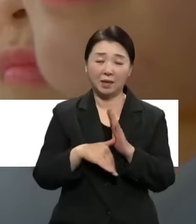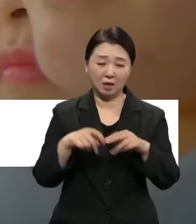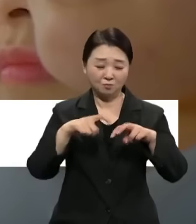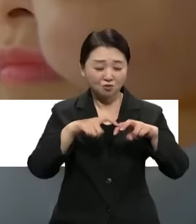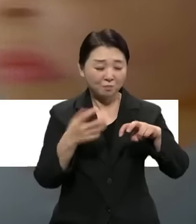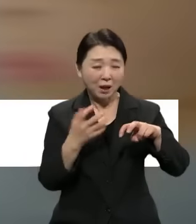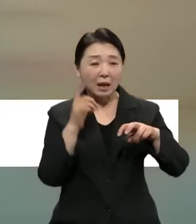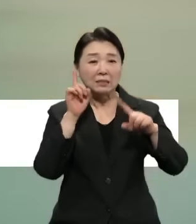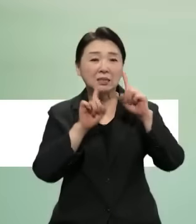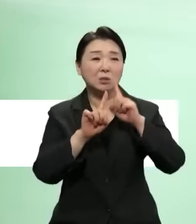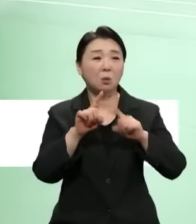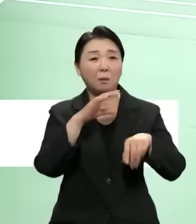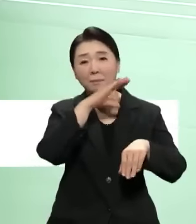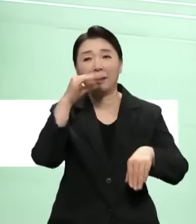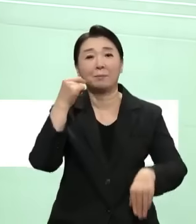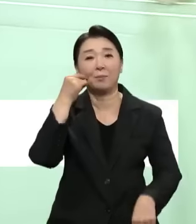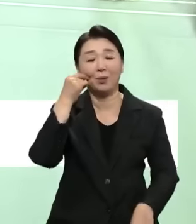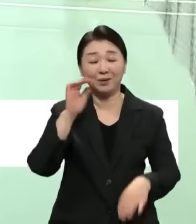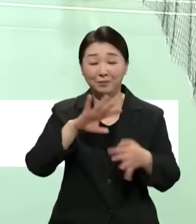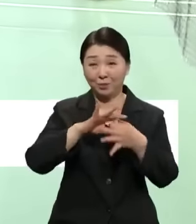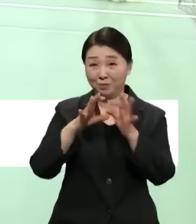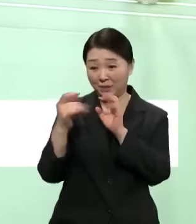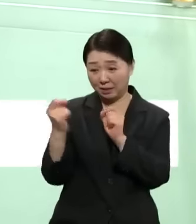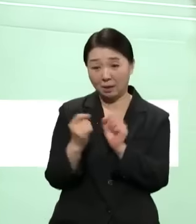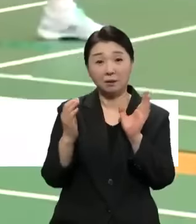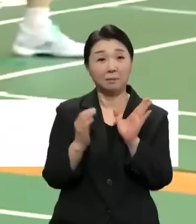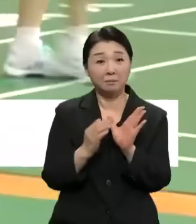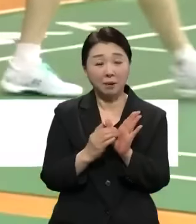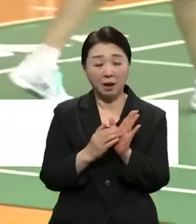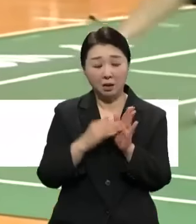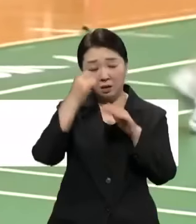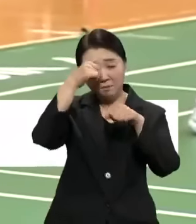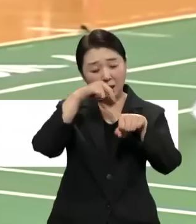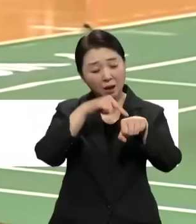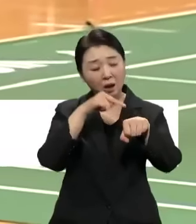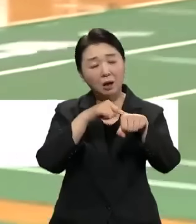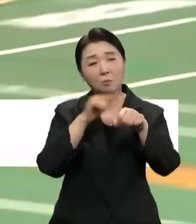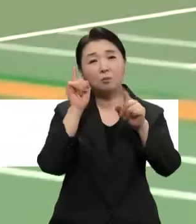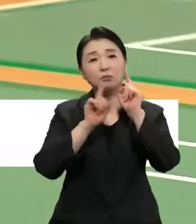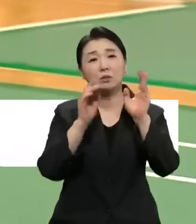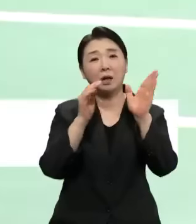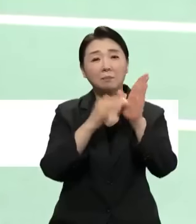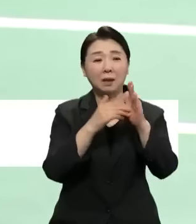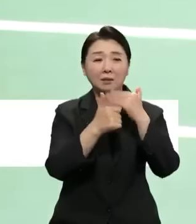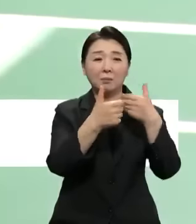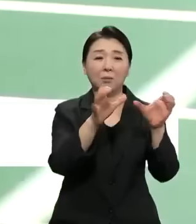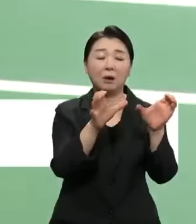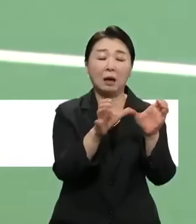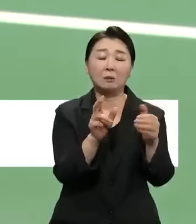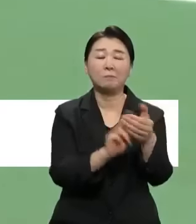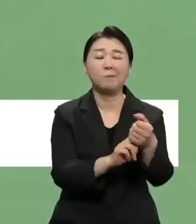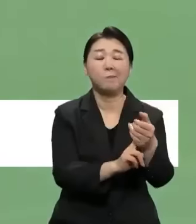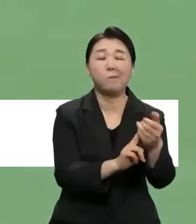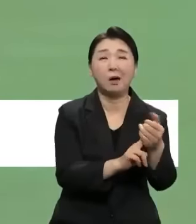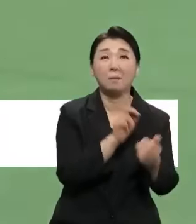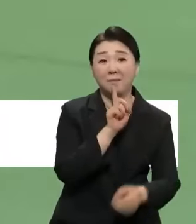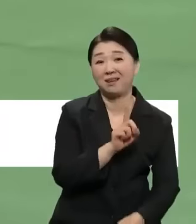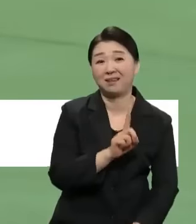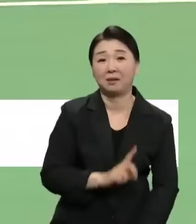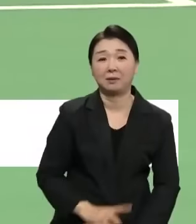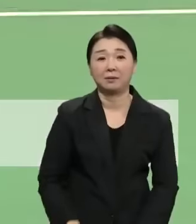제대로 되지 못했고 이번 올림픽을 앞두고도 발목 부상에 대해 대표팀 내부에서 숨기기에 급급했다고도